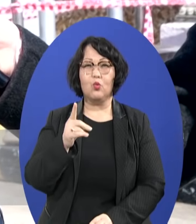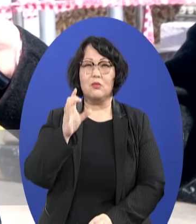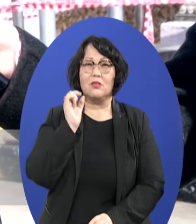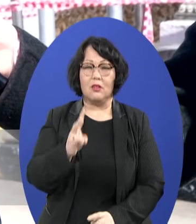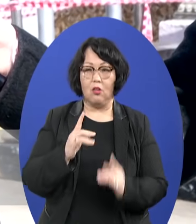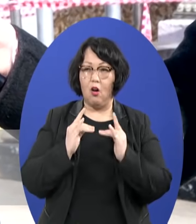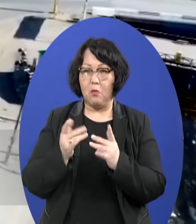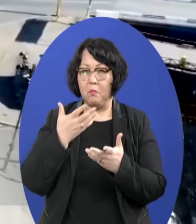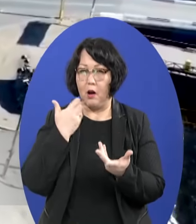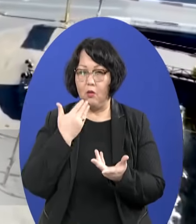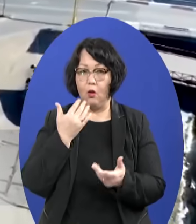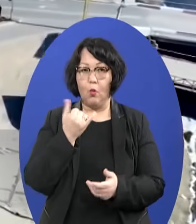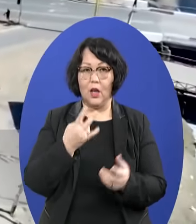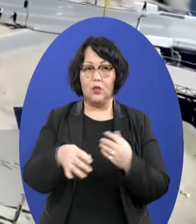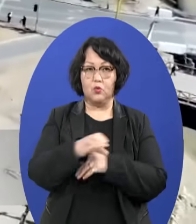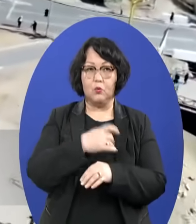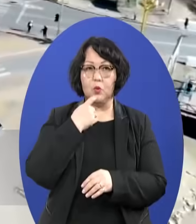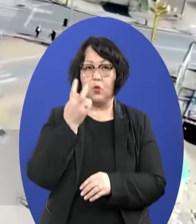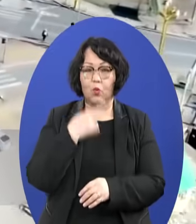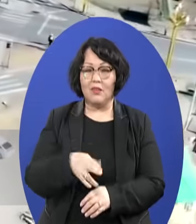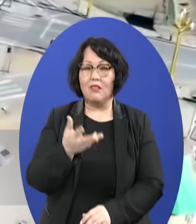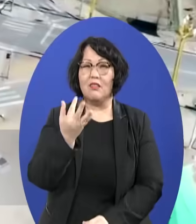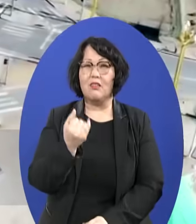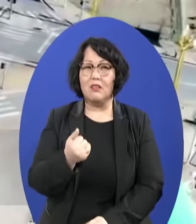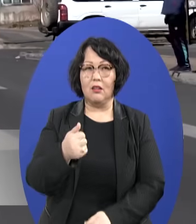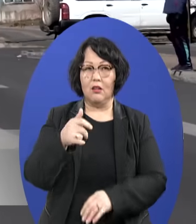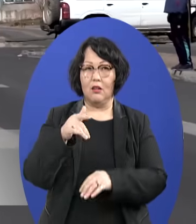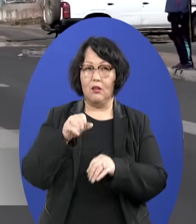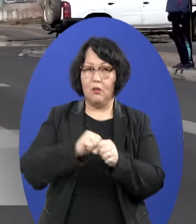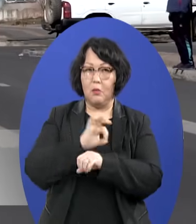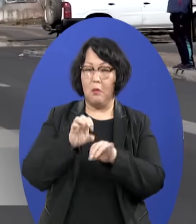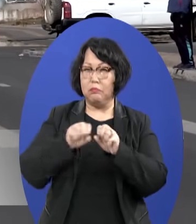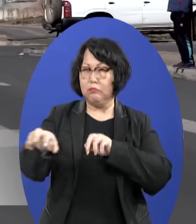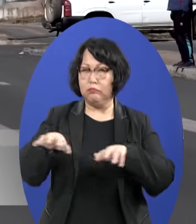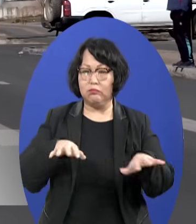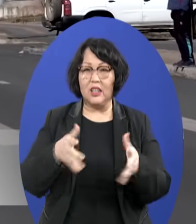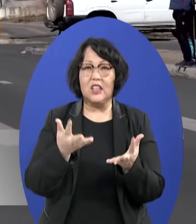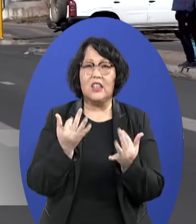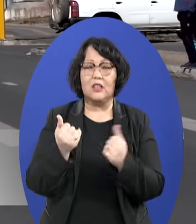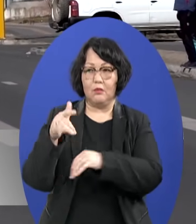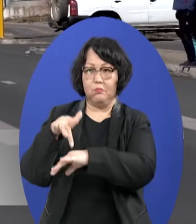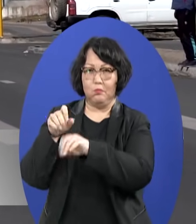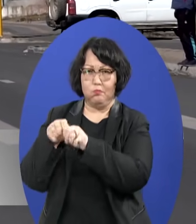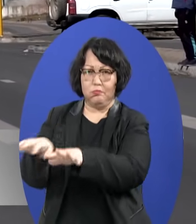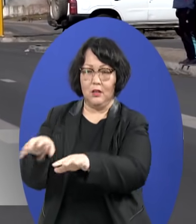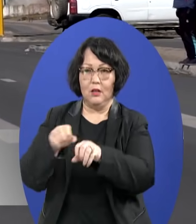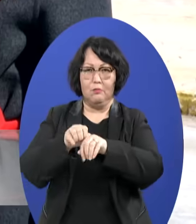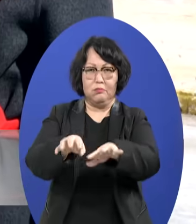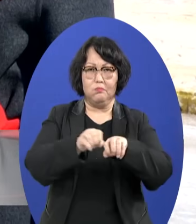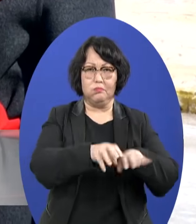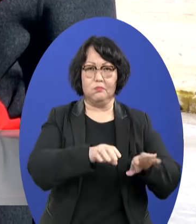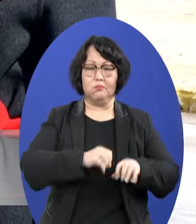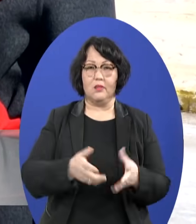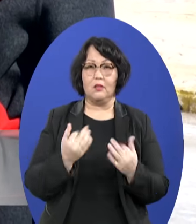хүндрэлтэй нөхцөл байдал байна. Яг хичнээн голомт байна гэж үзэж байгаа. За нийтдээ 10 гаруй голомт байна гэж үзэж байна. Үүнээс одоо 5-6